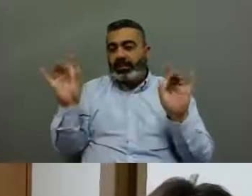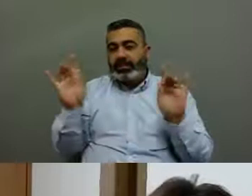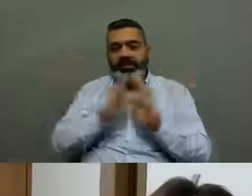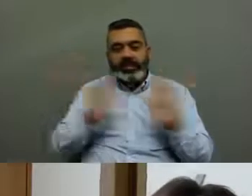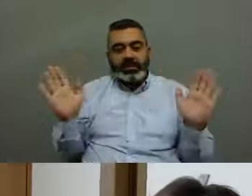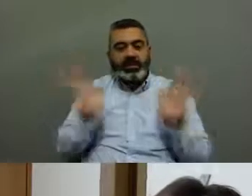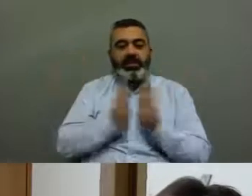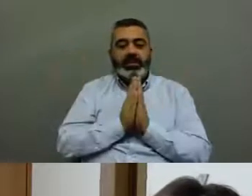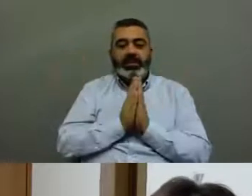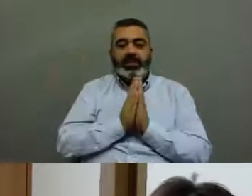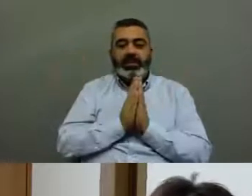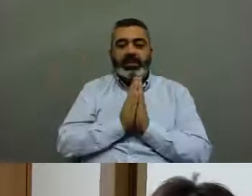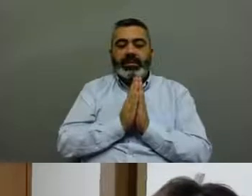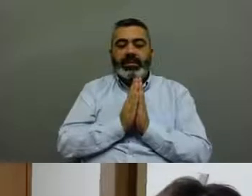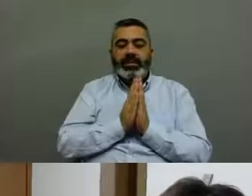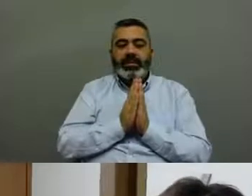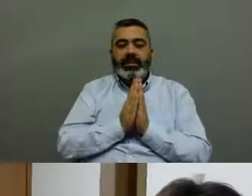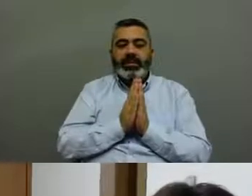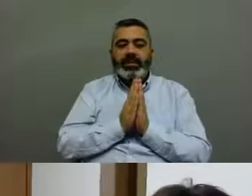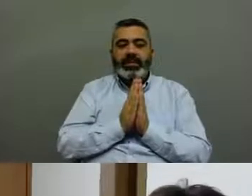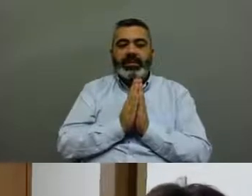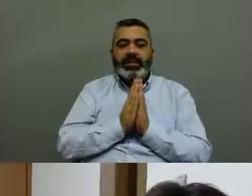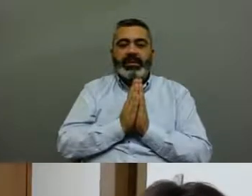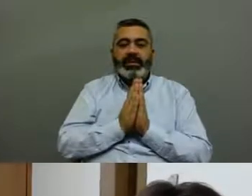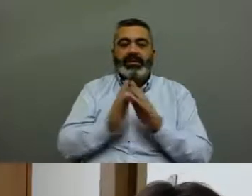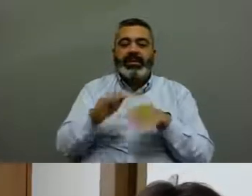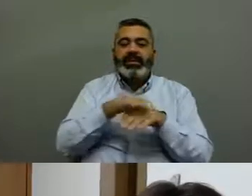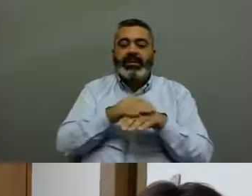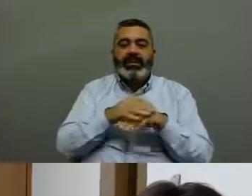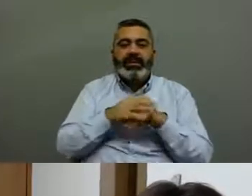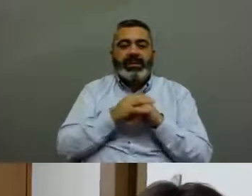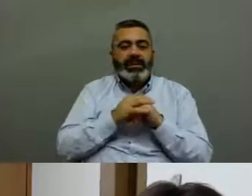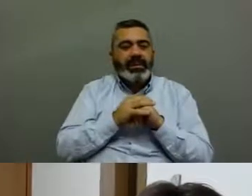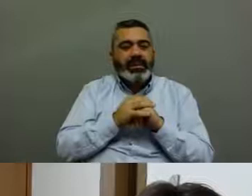κυρία Κατσιγιάννη μήπως ήθελε λίγο, γιατί είχε ανοίξει το μικρόφωνο της.